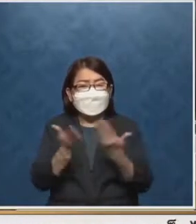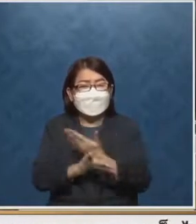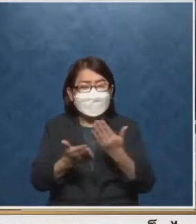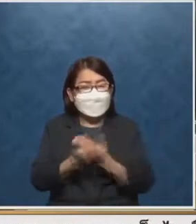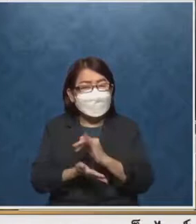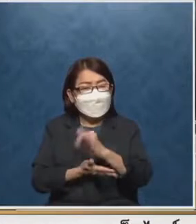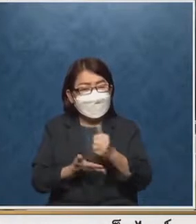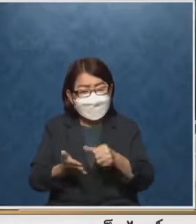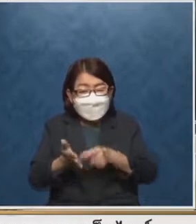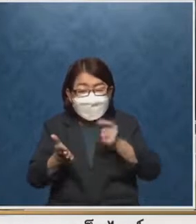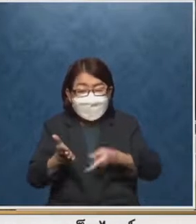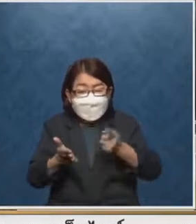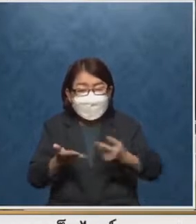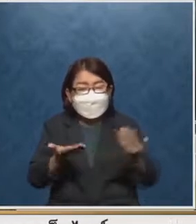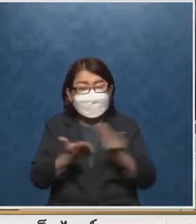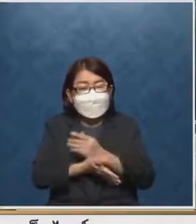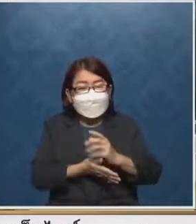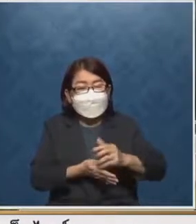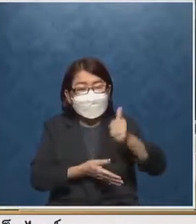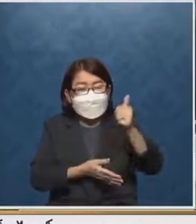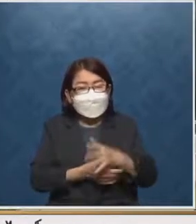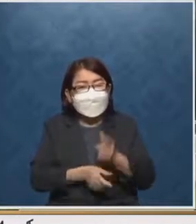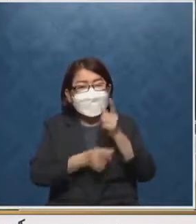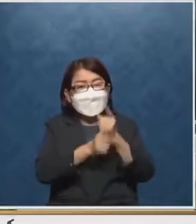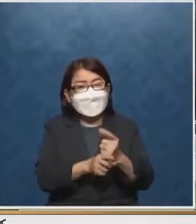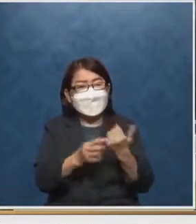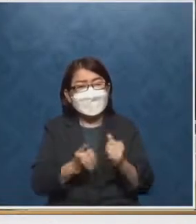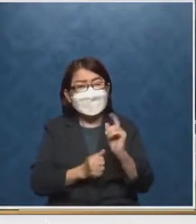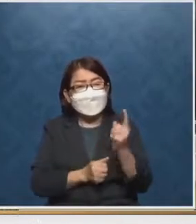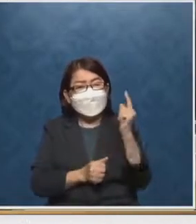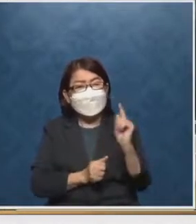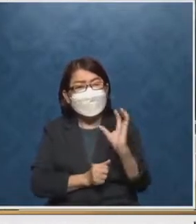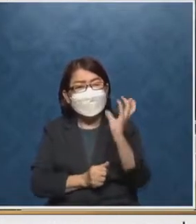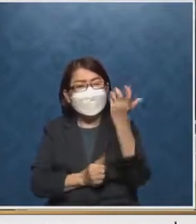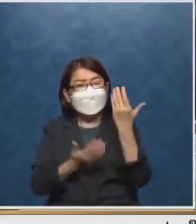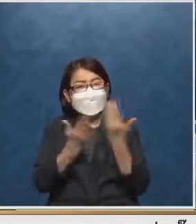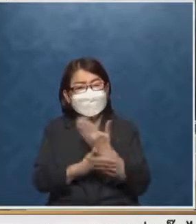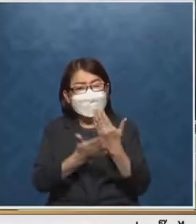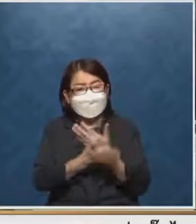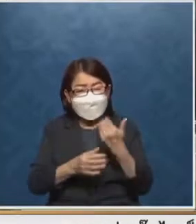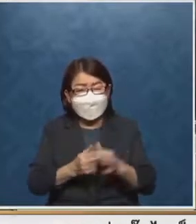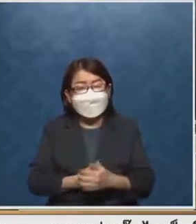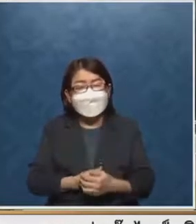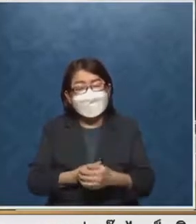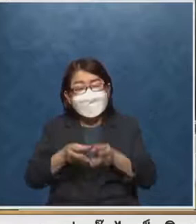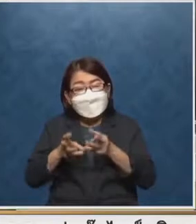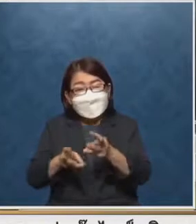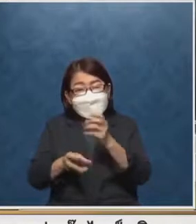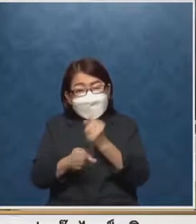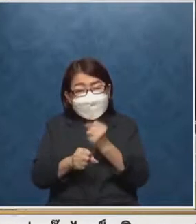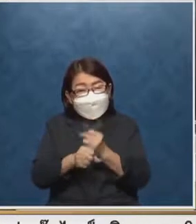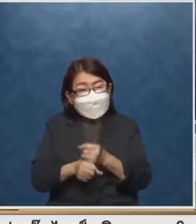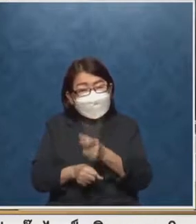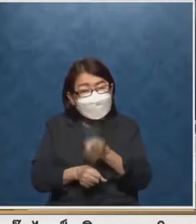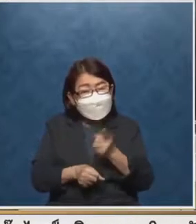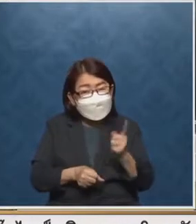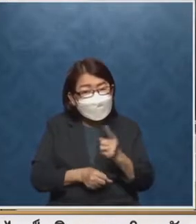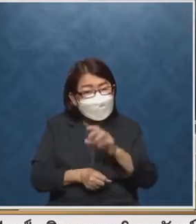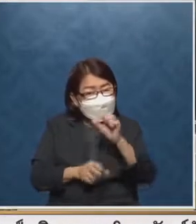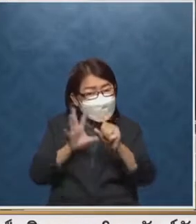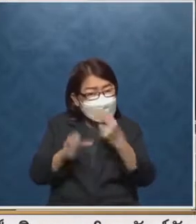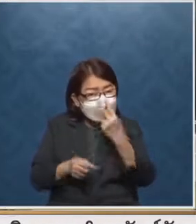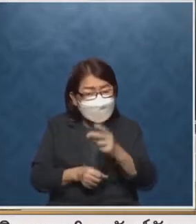มันดีขึ้นให้มันทันกับยุคสมัยวิธีการอาจจะเปลี่ยนไปบ้างตามสมัย